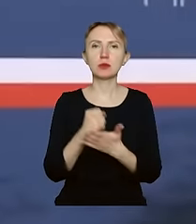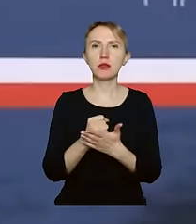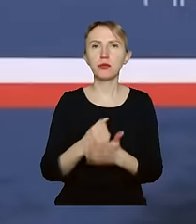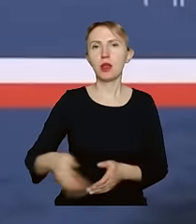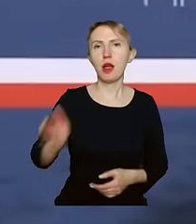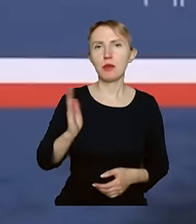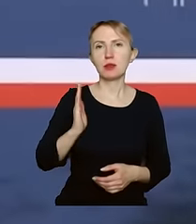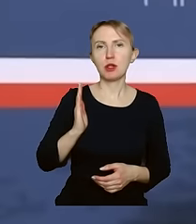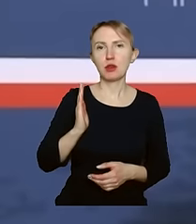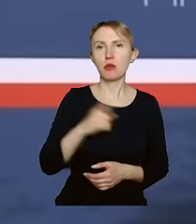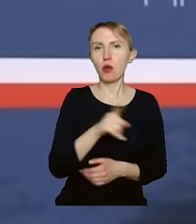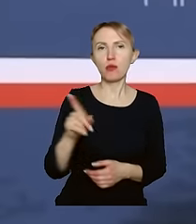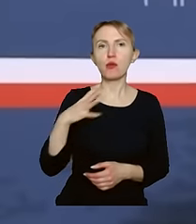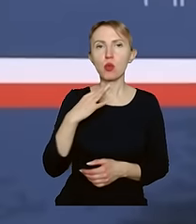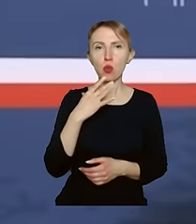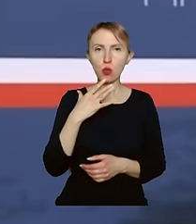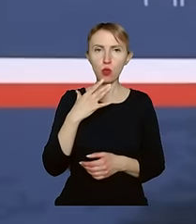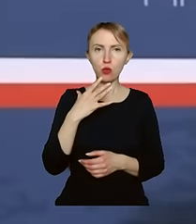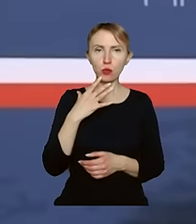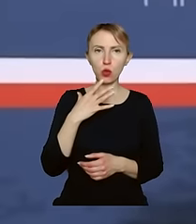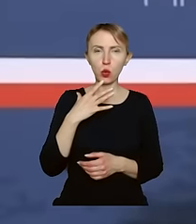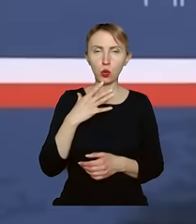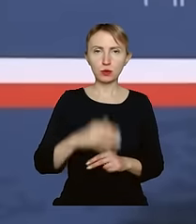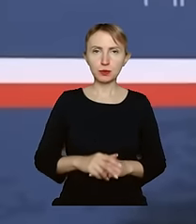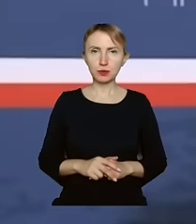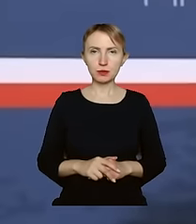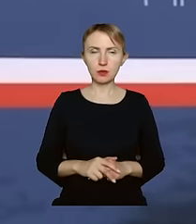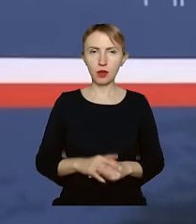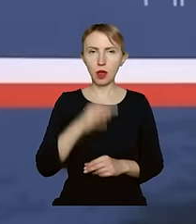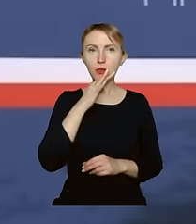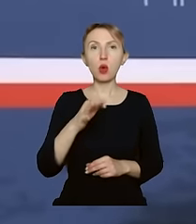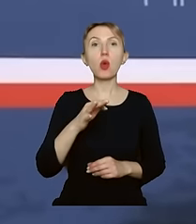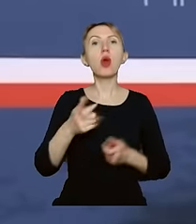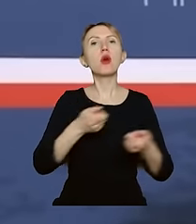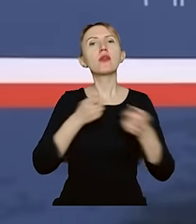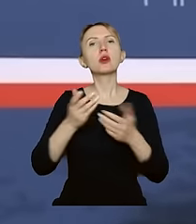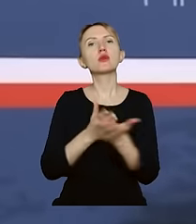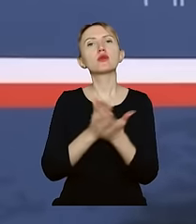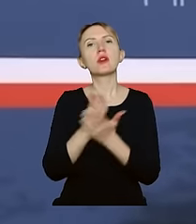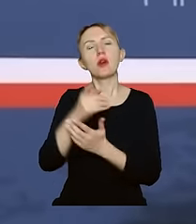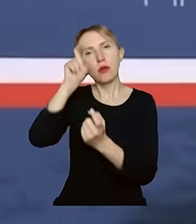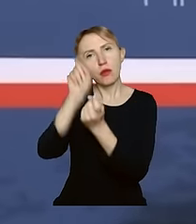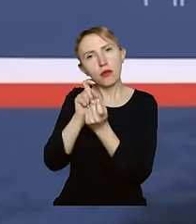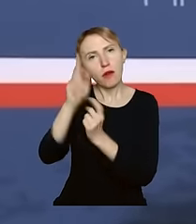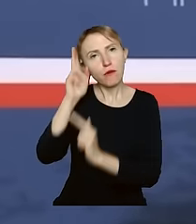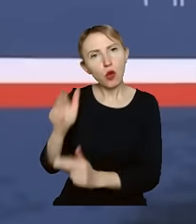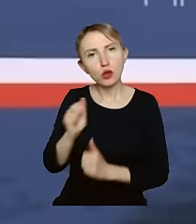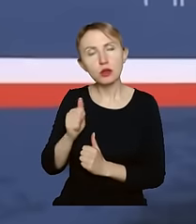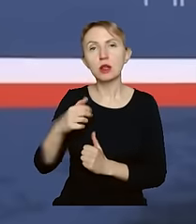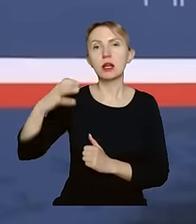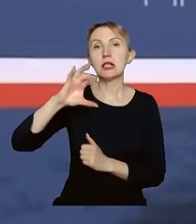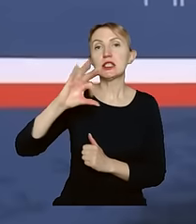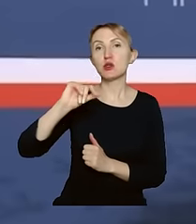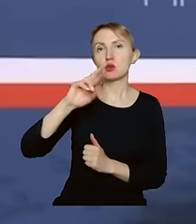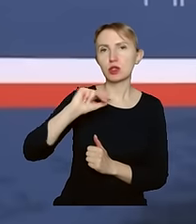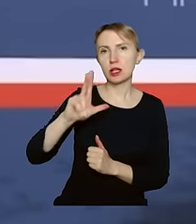bezpieczeństwa, o którym panowie tutaj mówią. Pytanie o kierownictwo służby kontrwywiadu wojskowego. Czy generał Stróżyk,